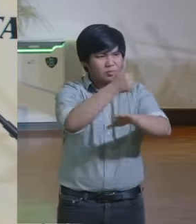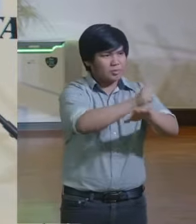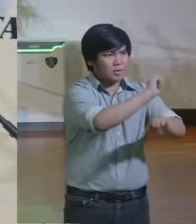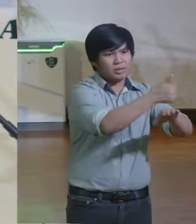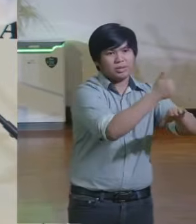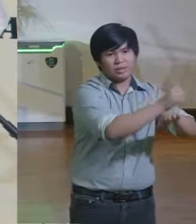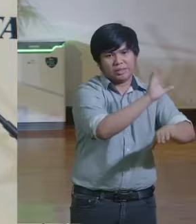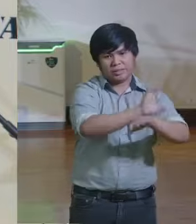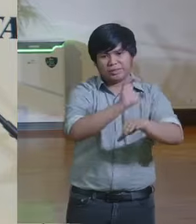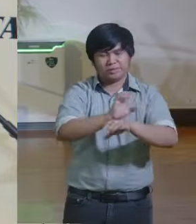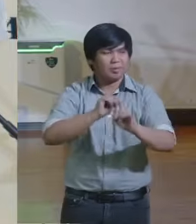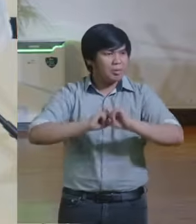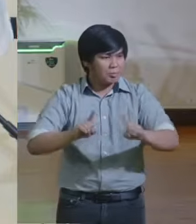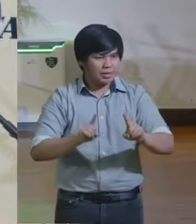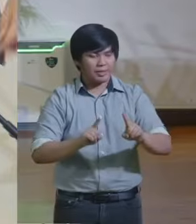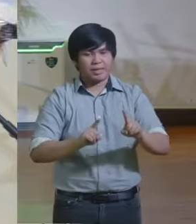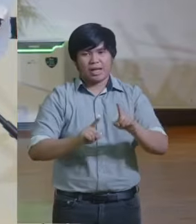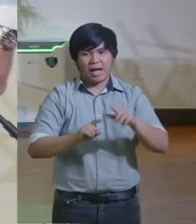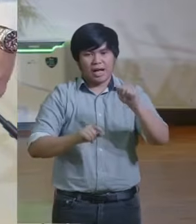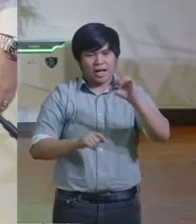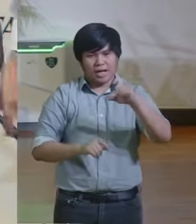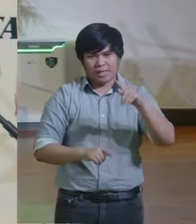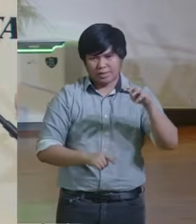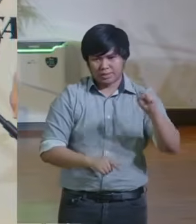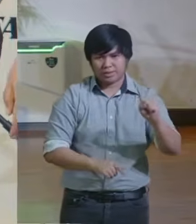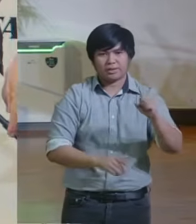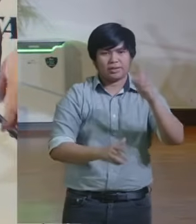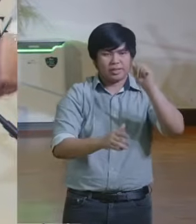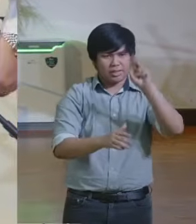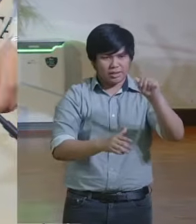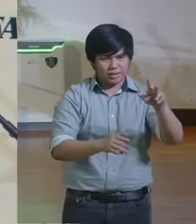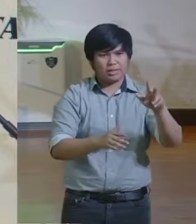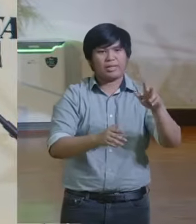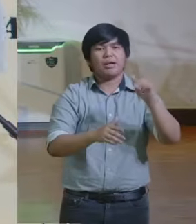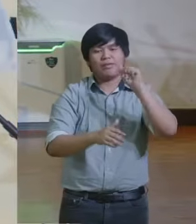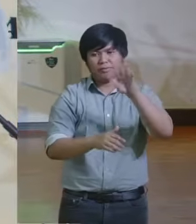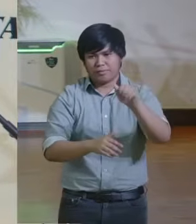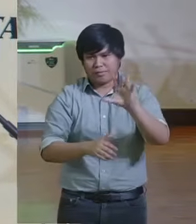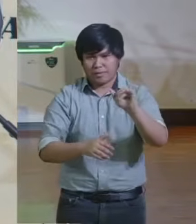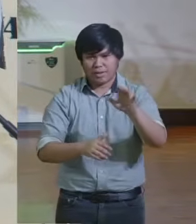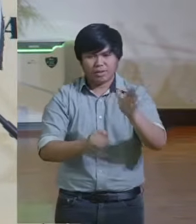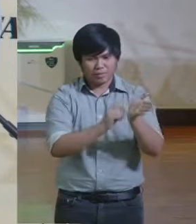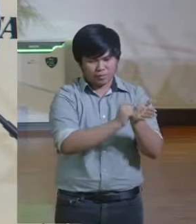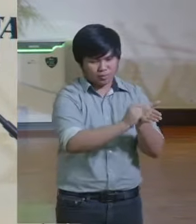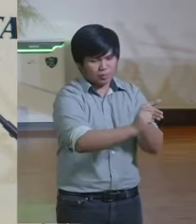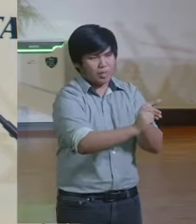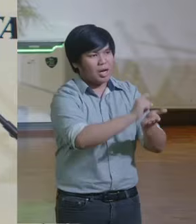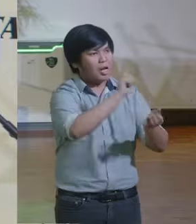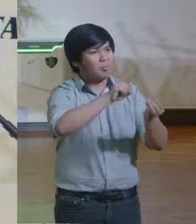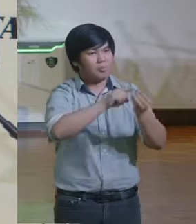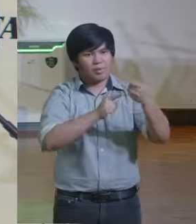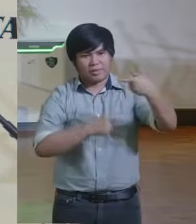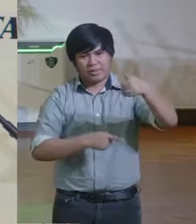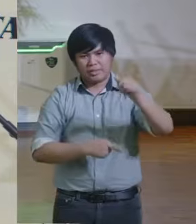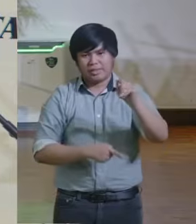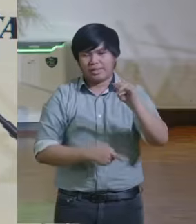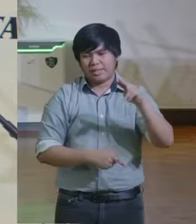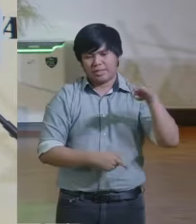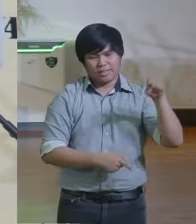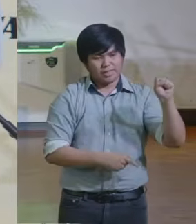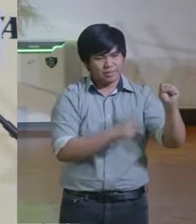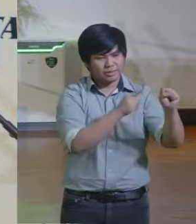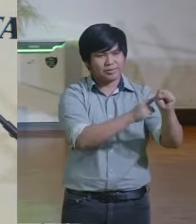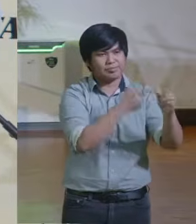na between Acts 13 at Acts 15, ang pagkakasulat ng Galatian letter.